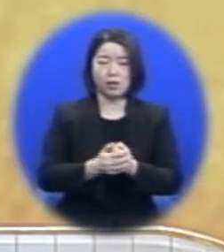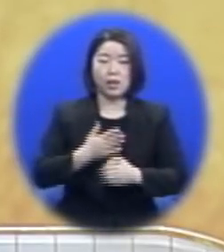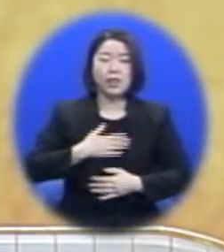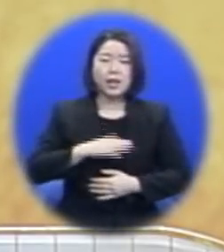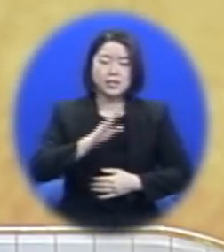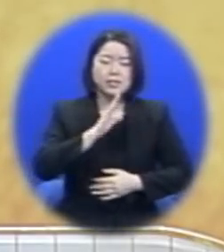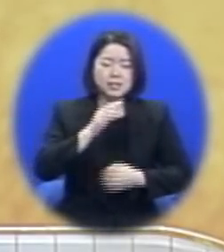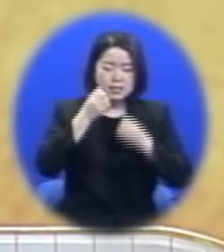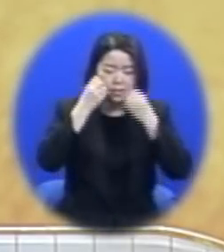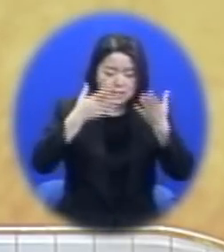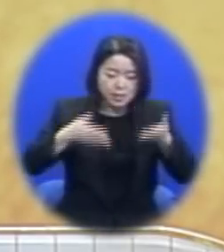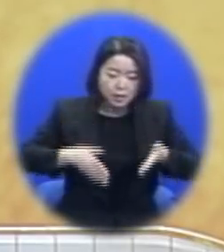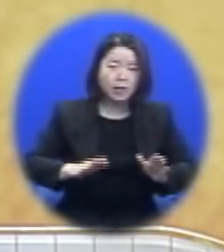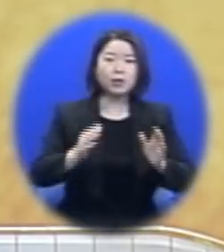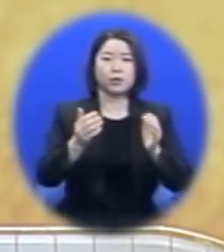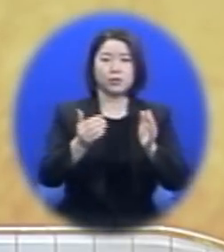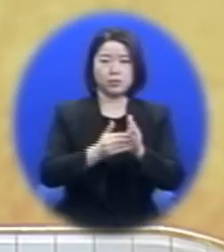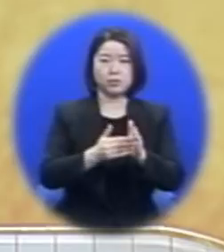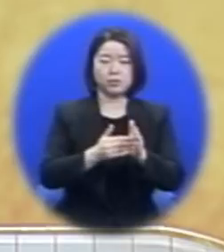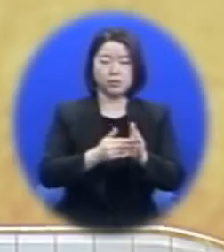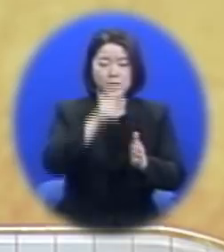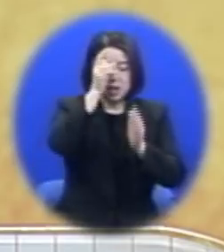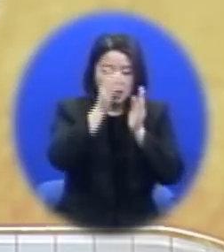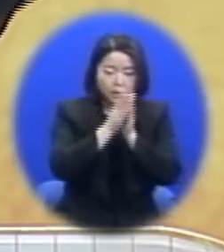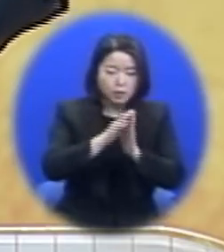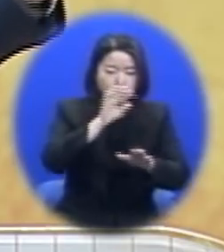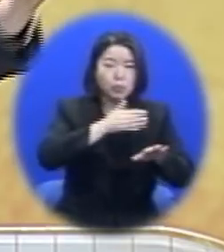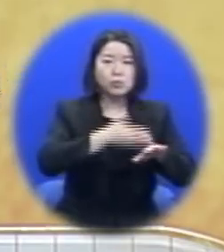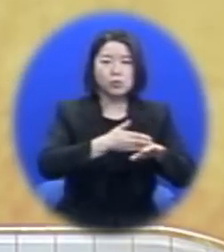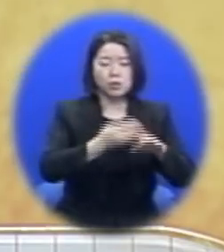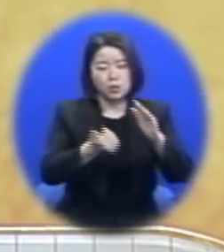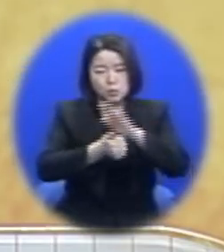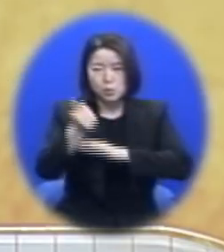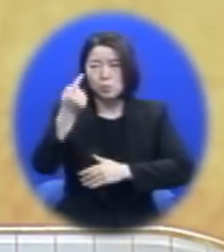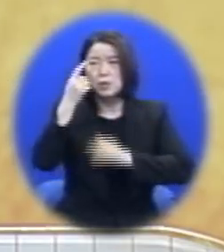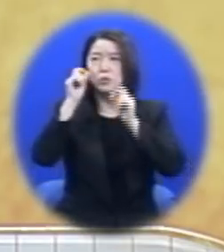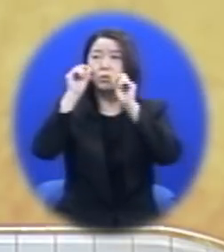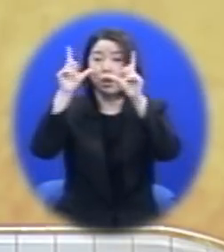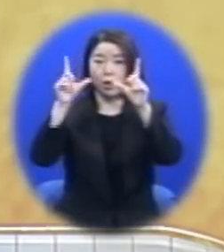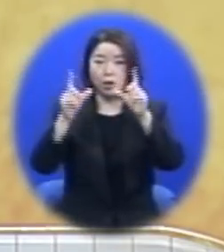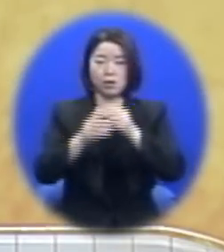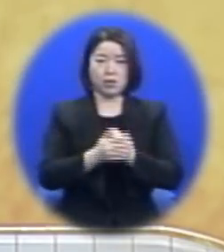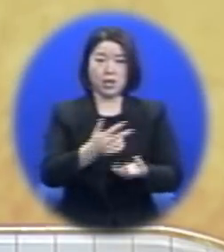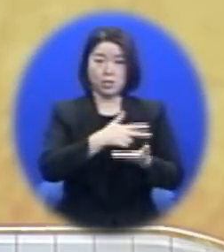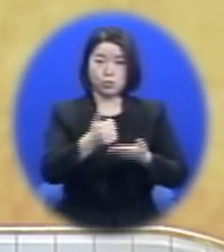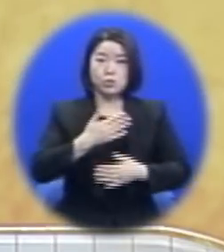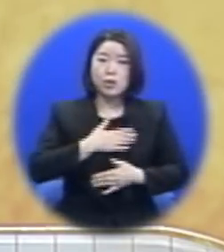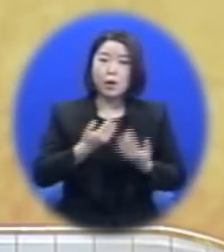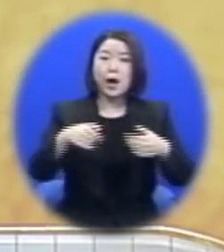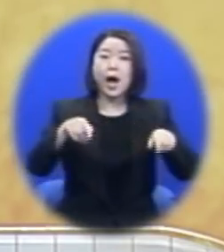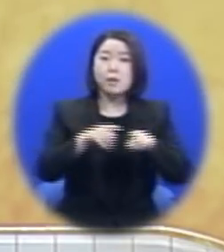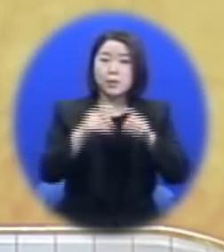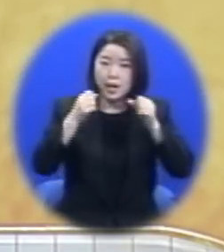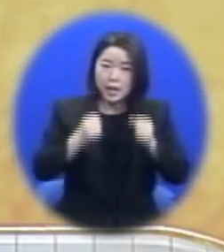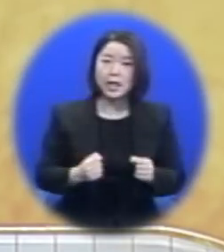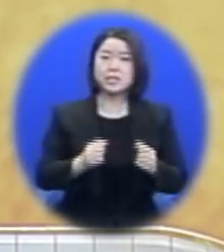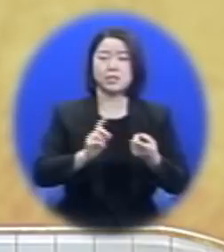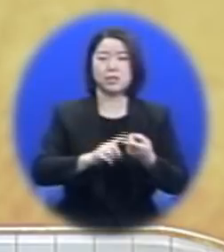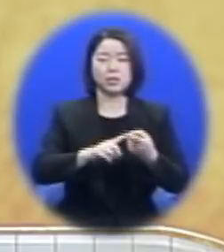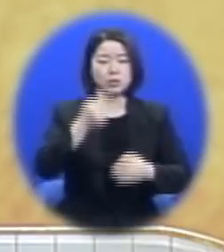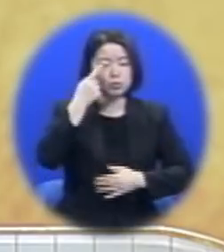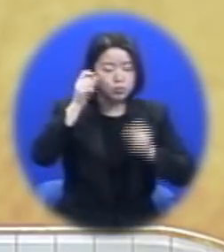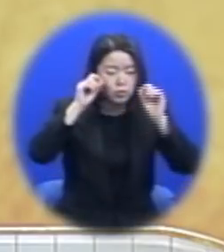거듭났지요. 기도 훈련을 받았지요. 소망의 눈이 열렸지요. 주님이 저와 함께 계시는 것에 대해서